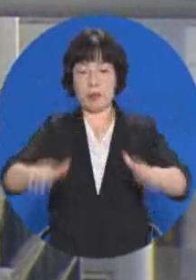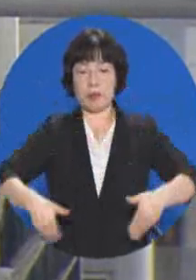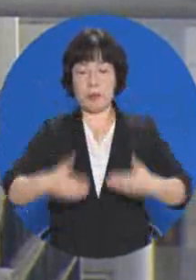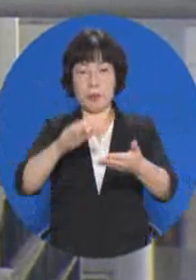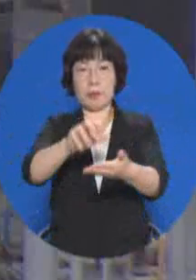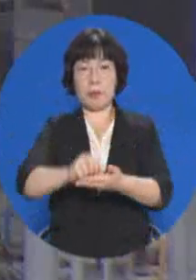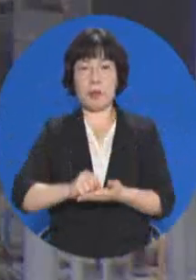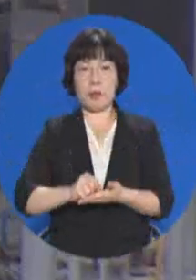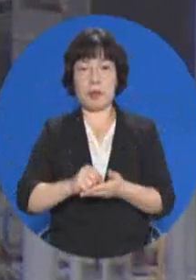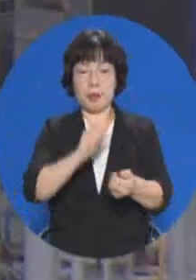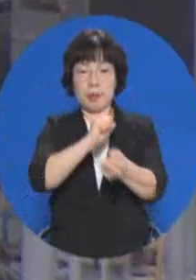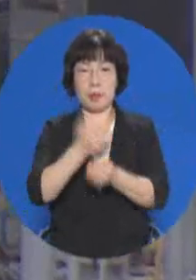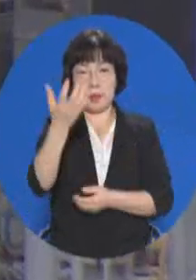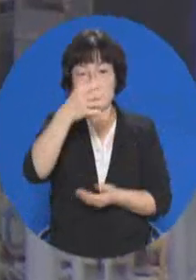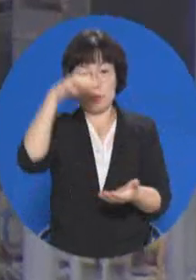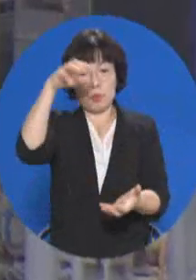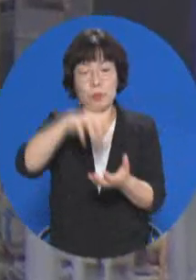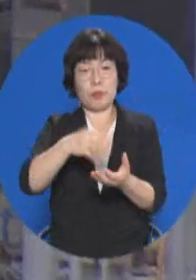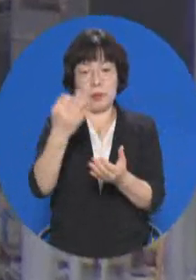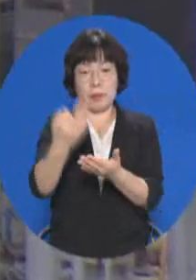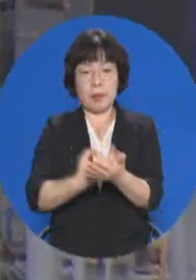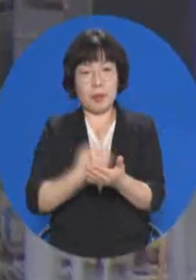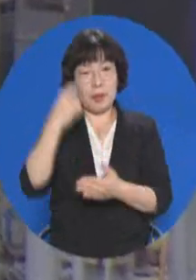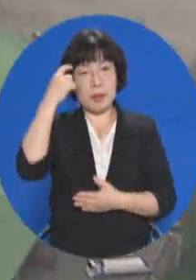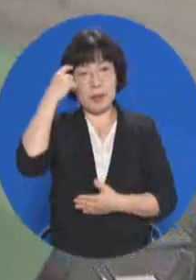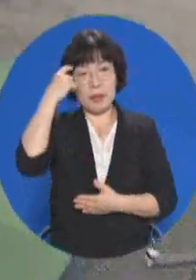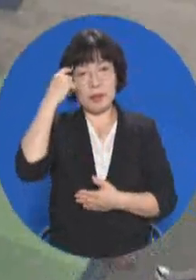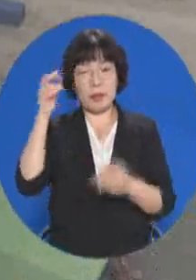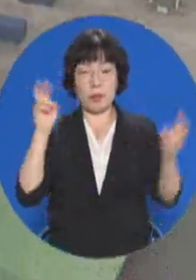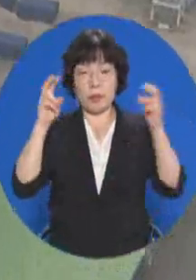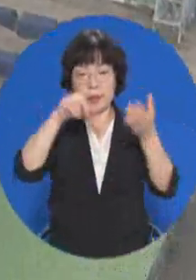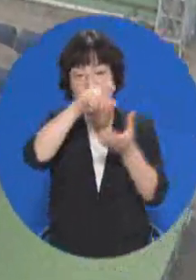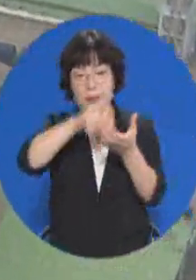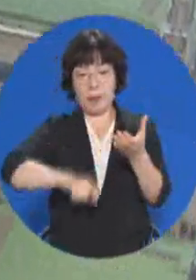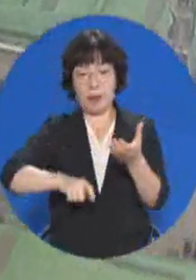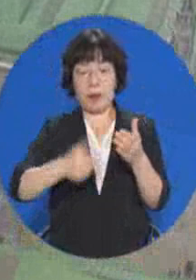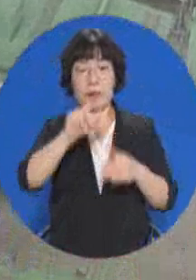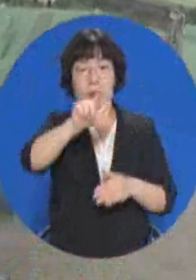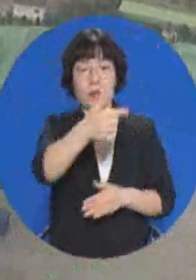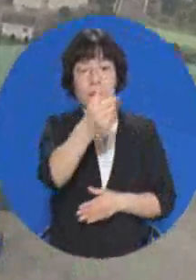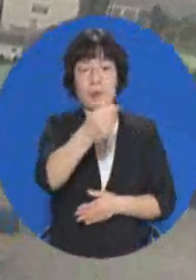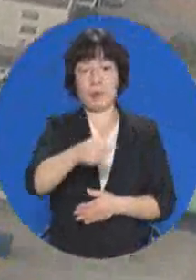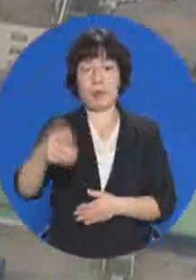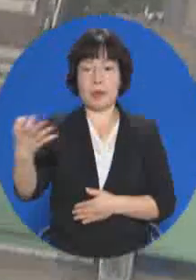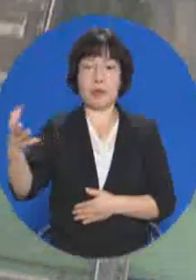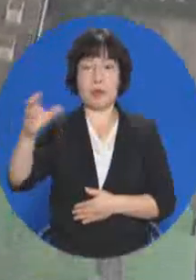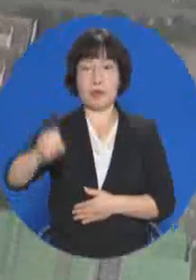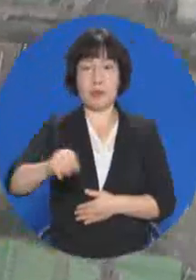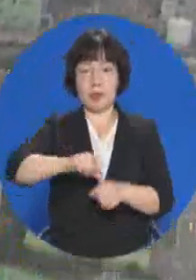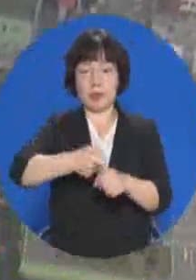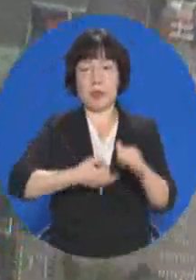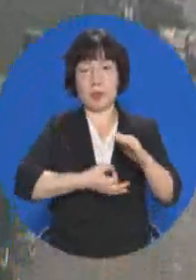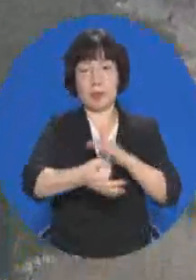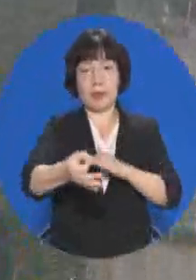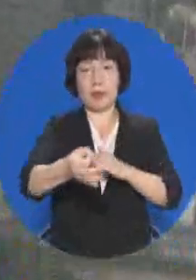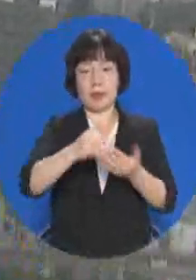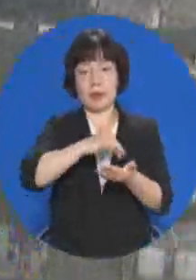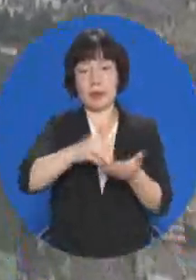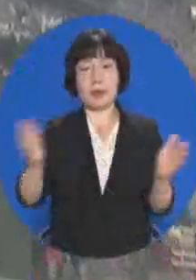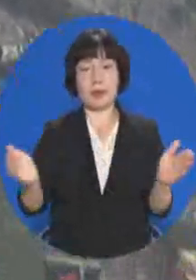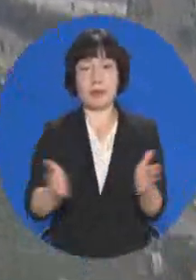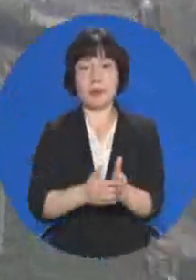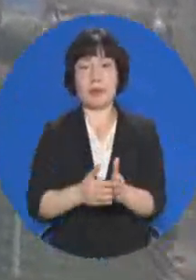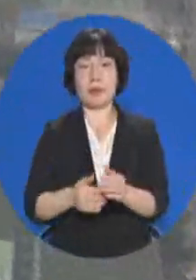전라남도는 오염물질 배출량과 매출액 등을 고려해 업체별로 600만 원에서 최대 14억 원의 분담금을 산출해